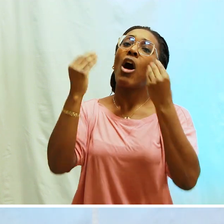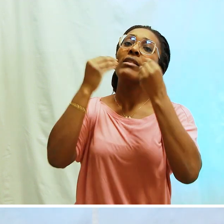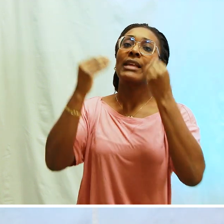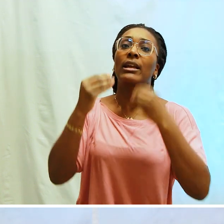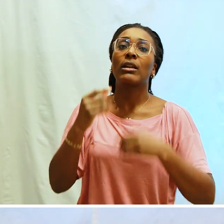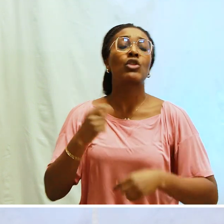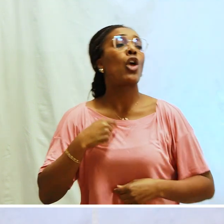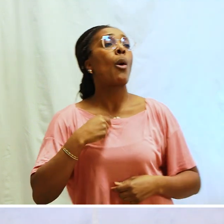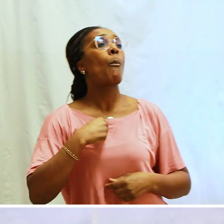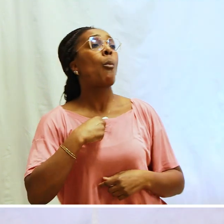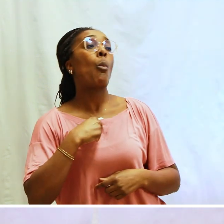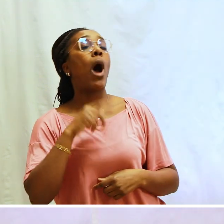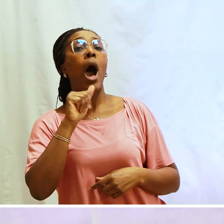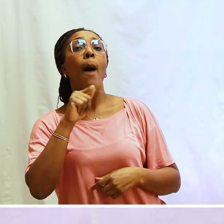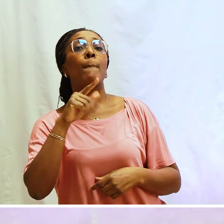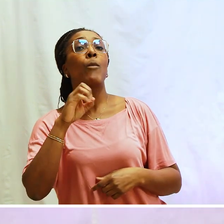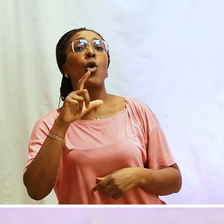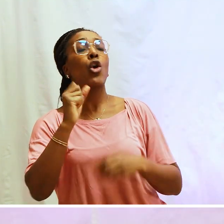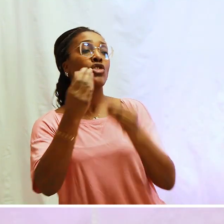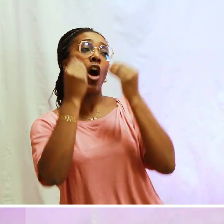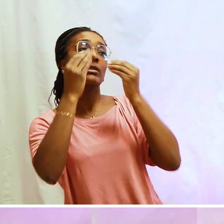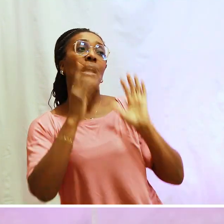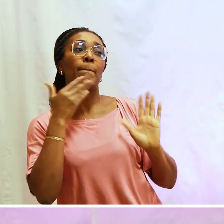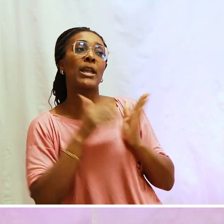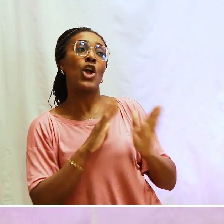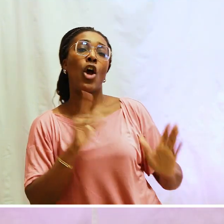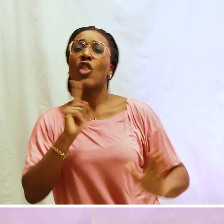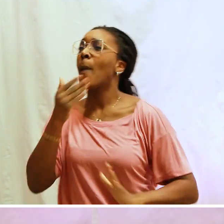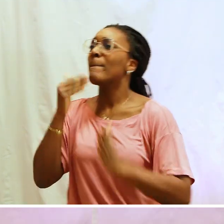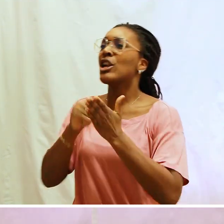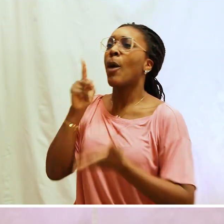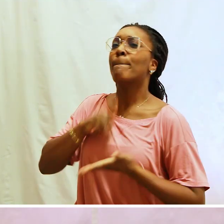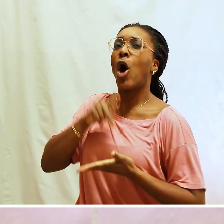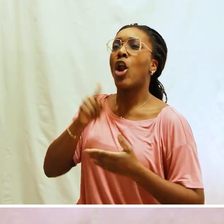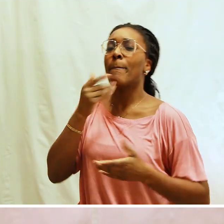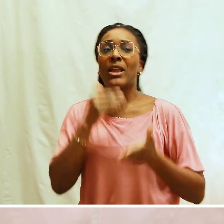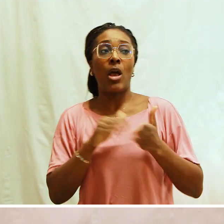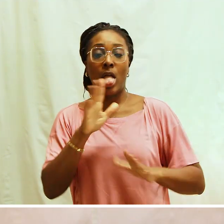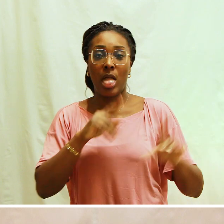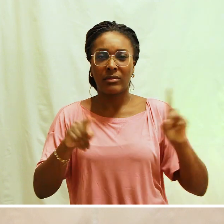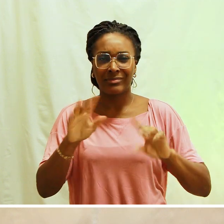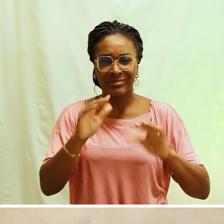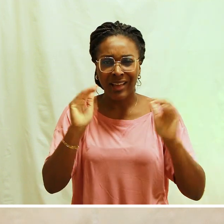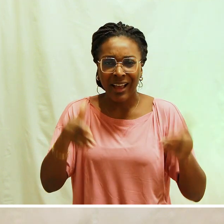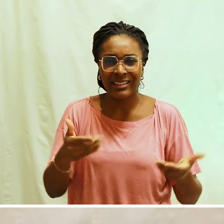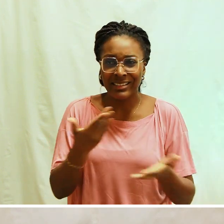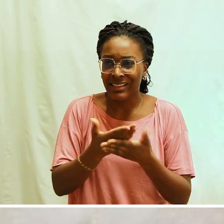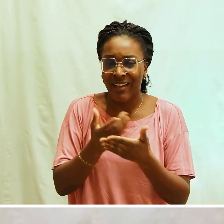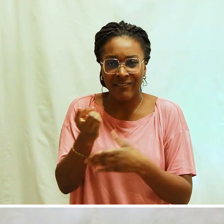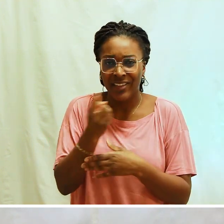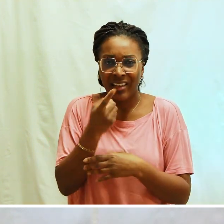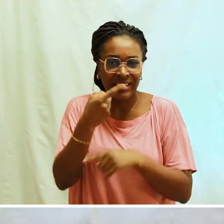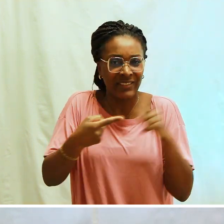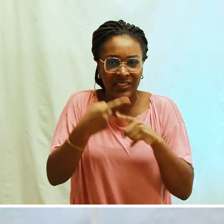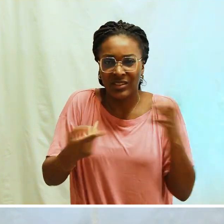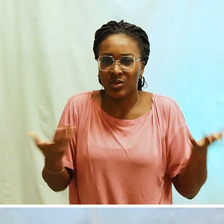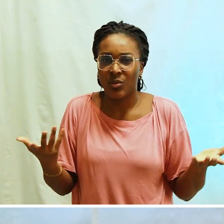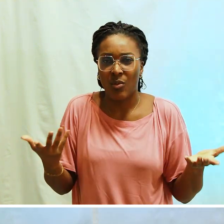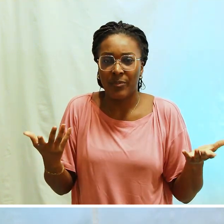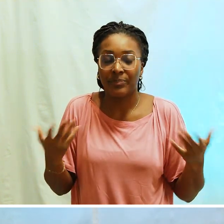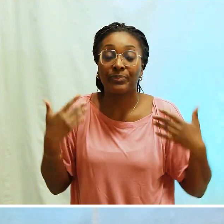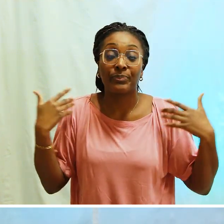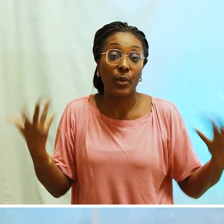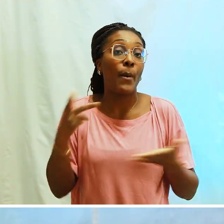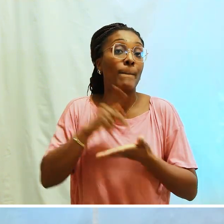« Moi d'Apollos », n'êtes-vous pas des hommes? Amen. On voit que Paul est en train de soulever plusieurs choses au sein de la communauté